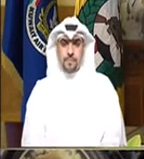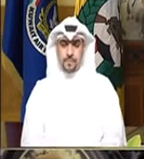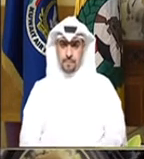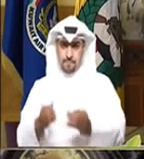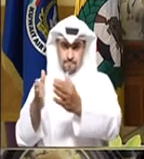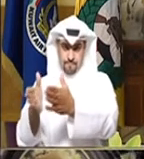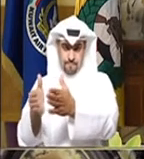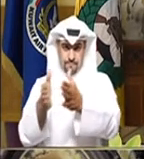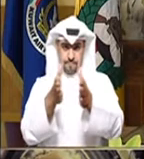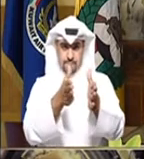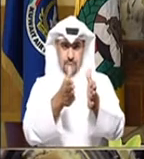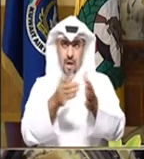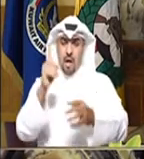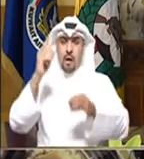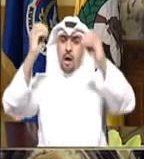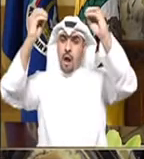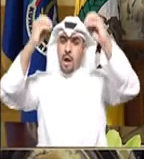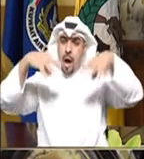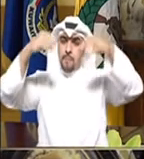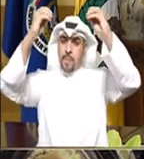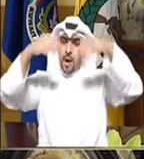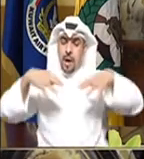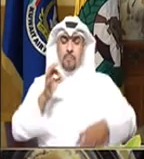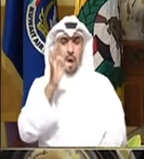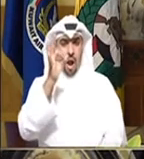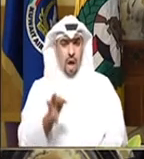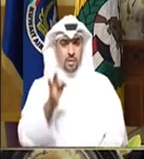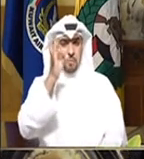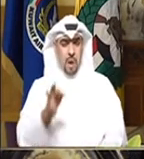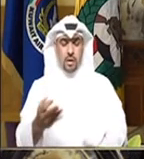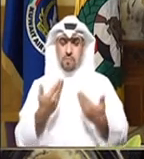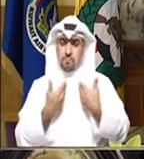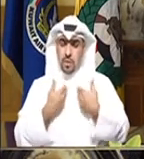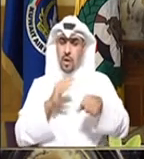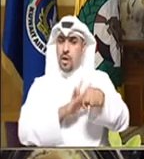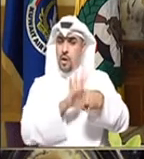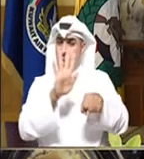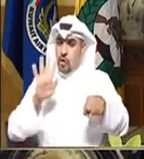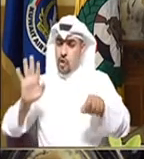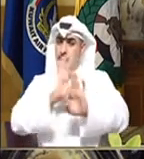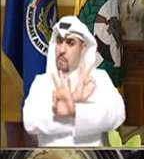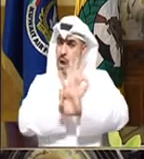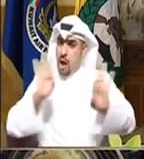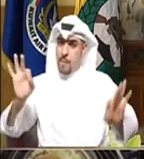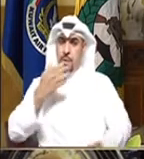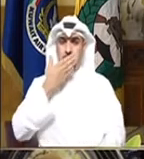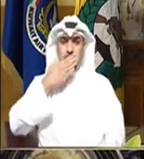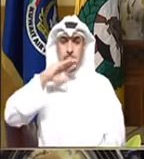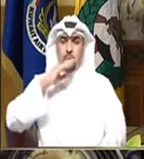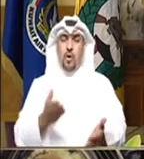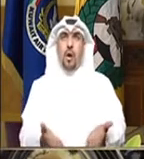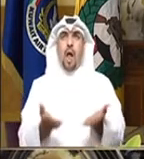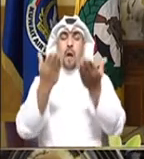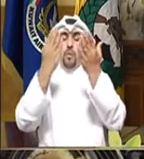إنها نعم تستحق منا الحمد والشكر وتستوجب المحافظة